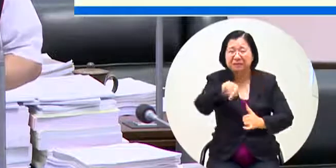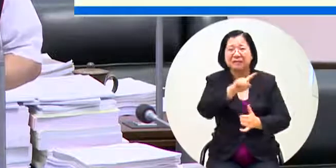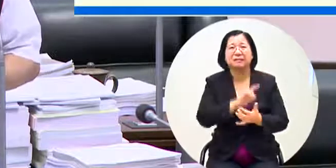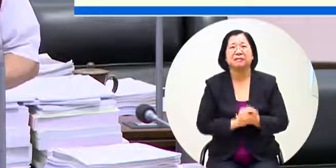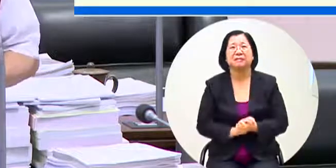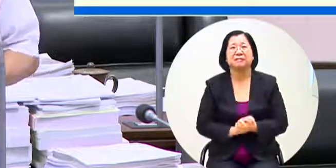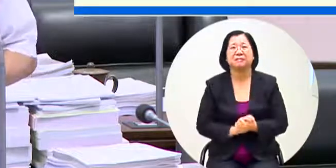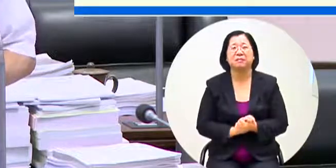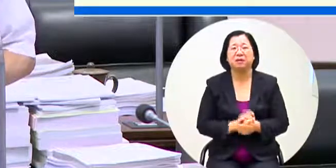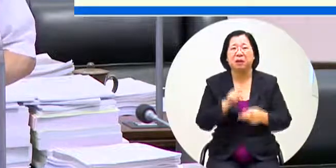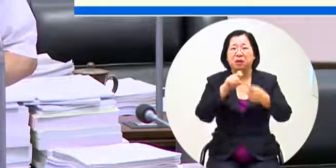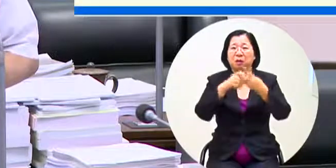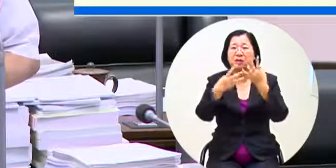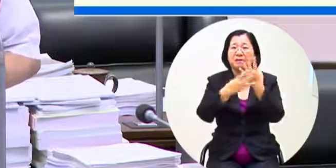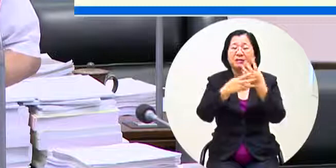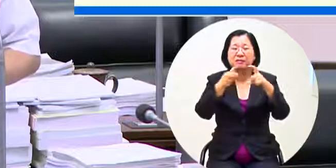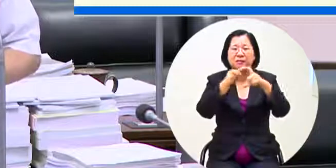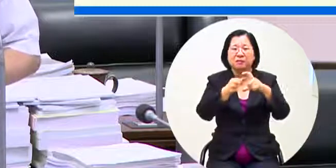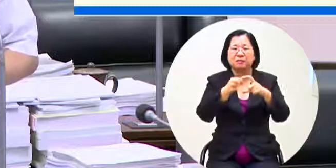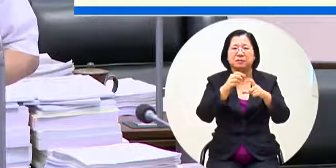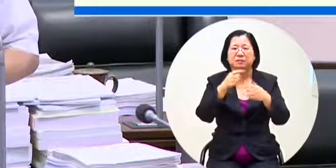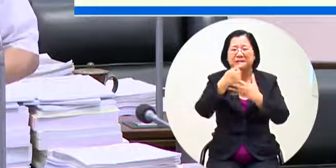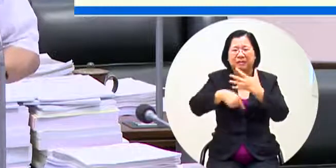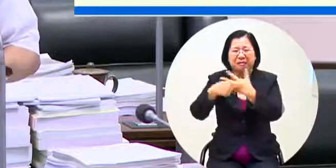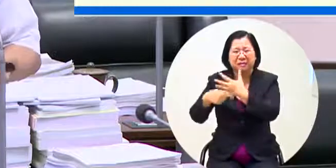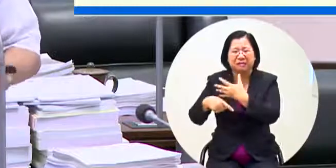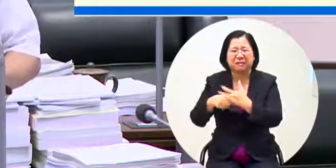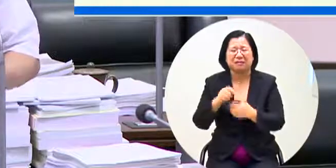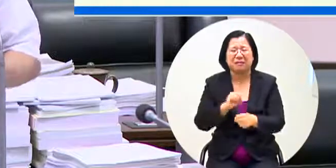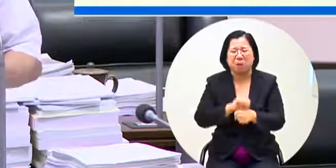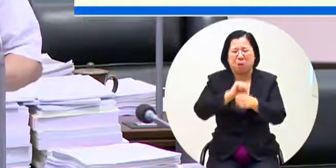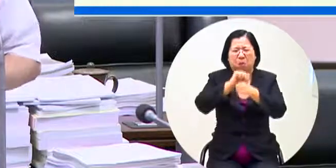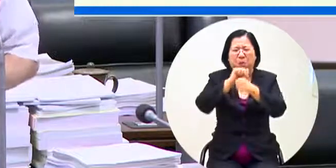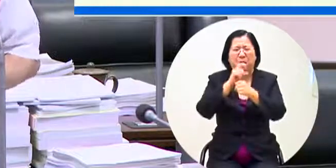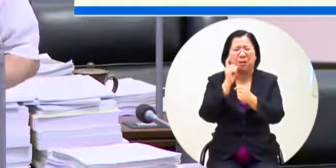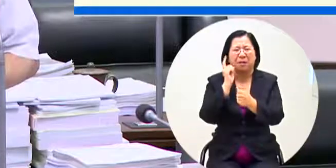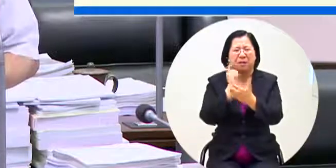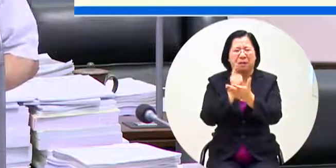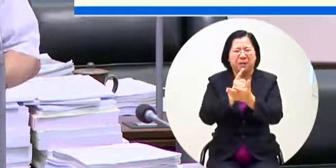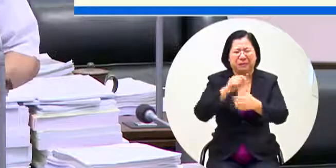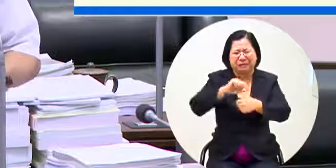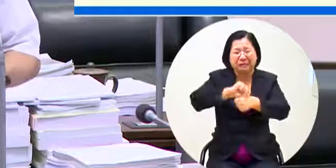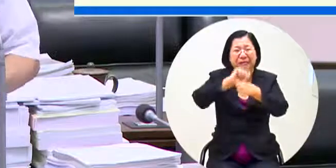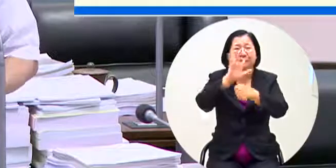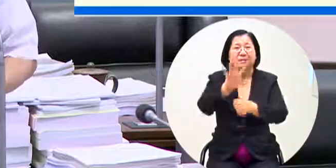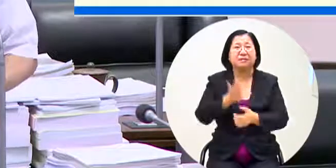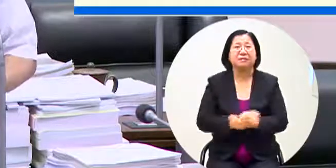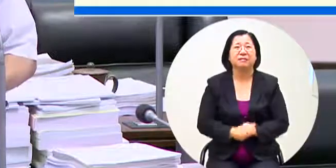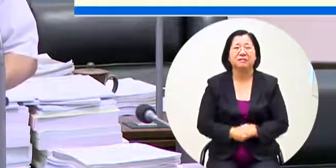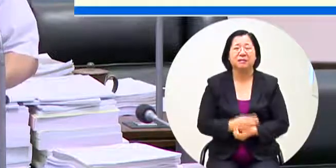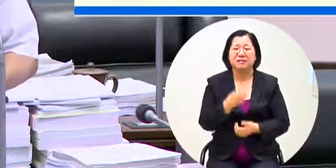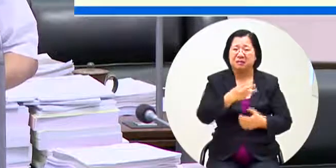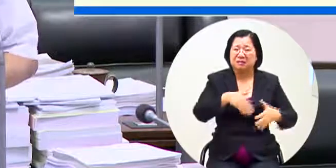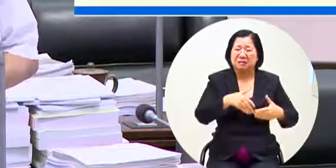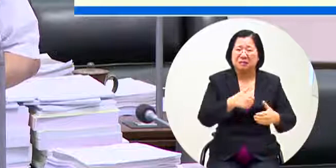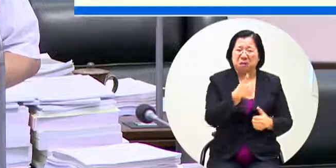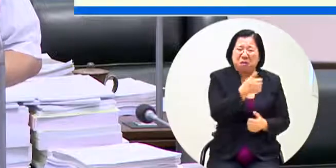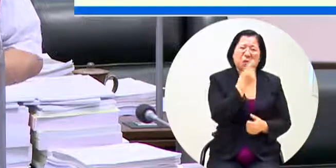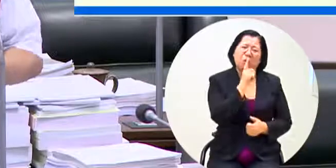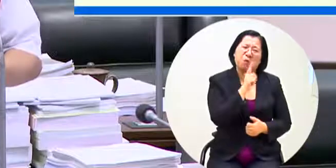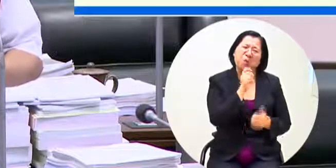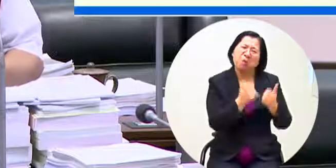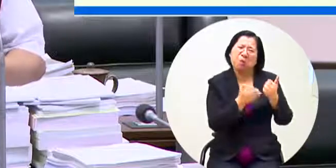害是一天比一天较严重吼，所以三轻讲啊遐尔好，结果做出来伊个效果唔是安